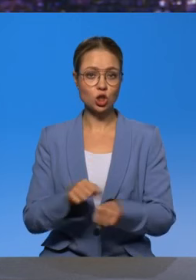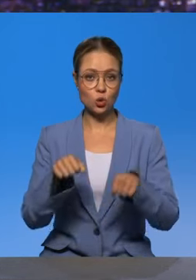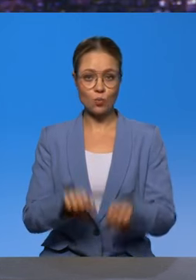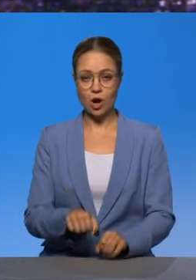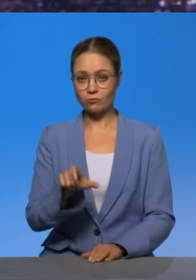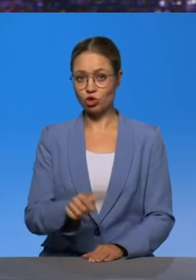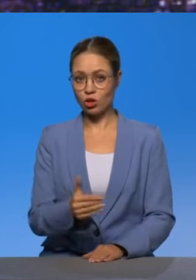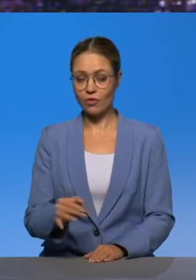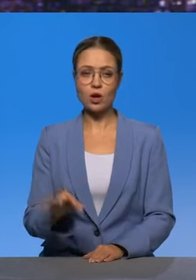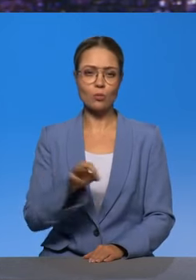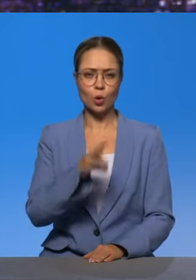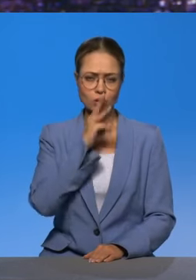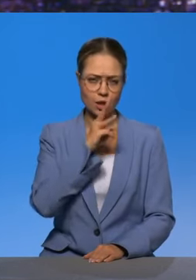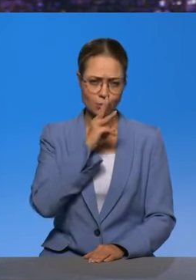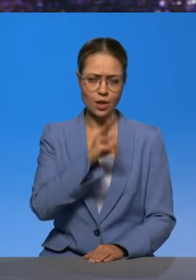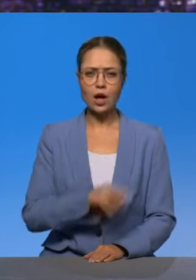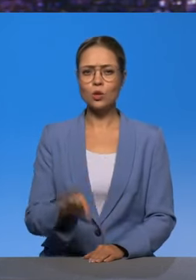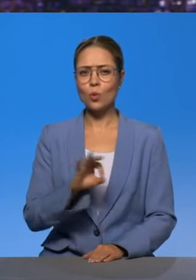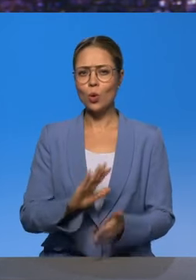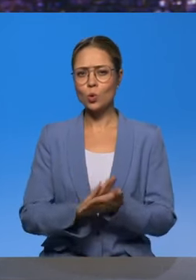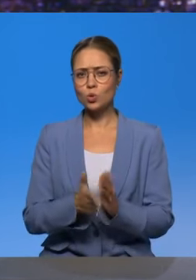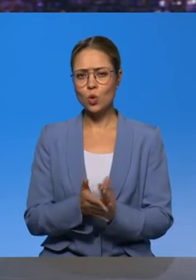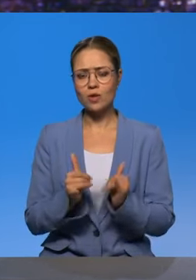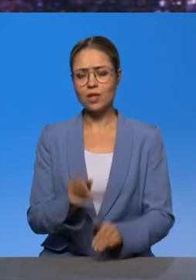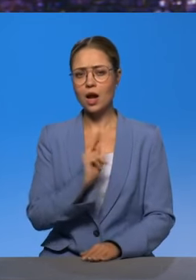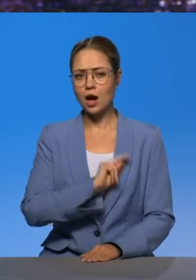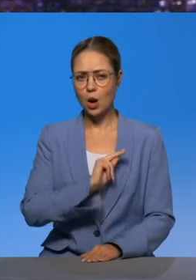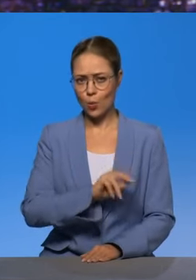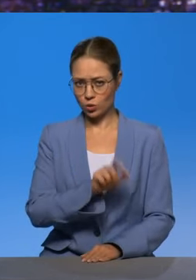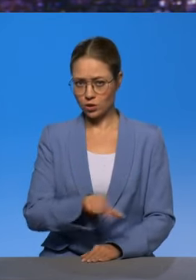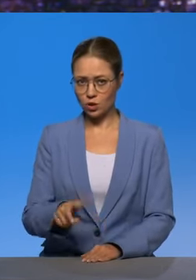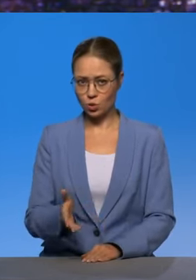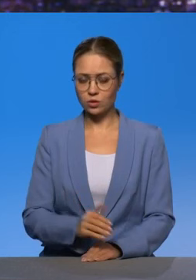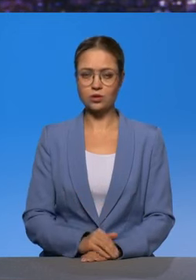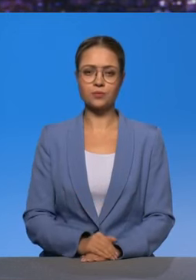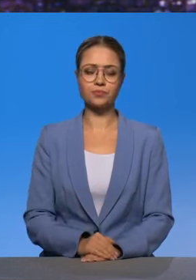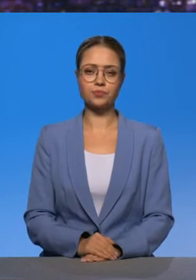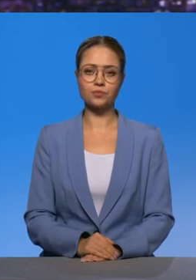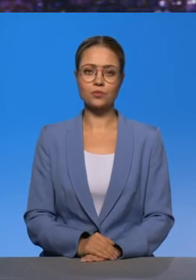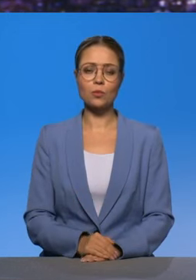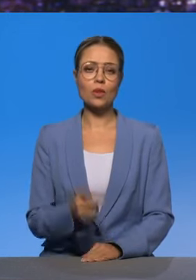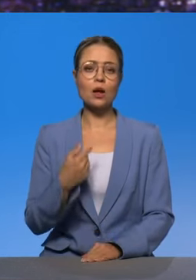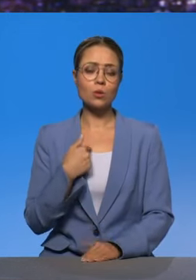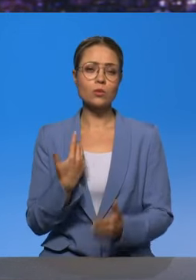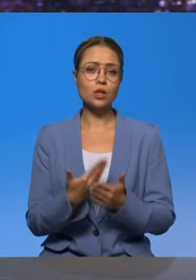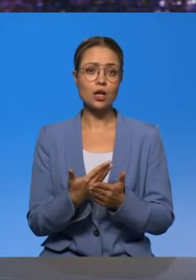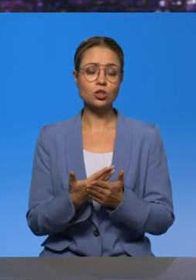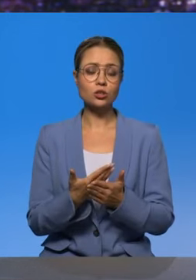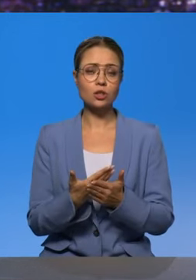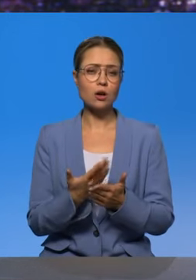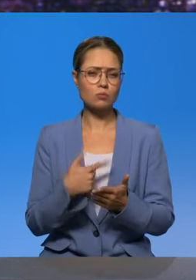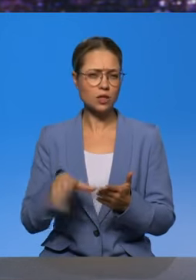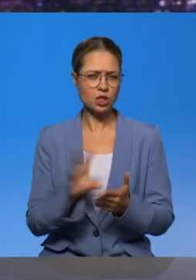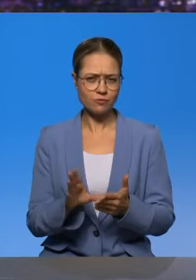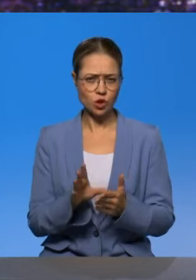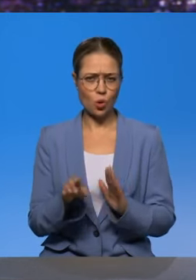зарплатах, опять же, и об условиях для работы сотрудников. Ну, знаете, все ли мы перечислили, уважаемый зритель, подключайтесь, давайте к нашему